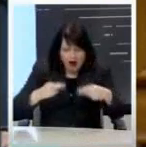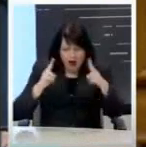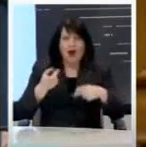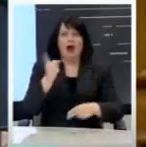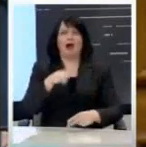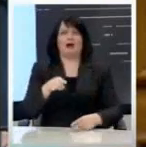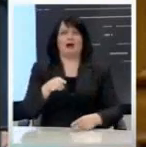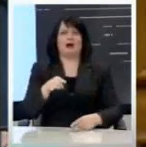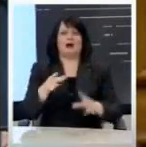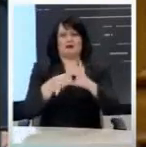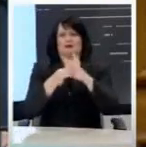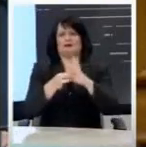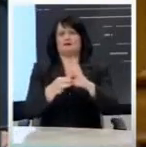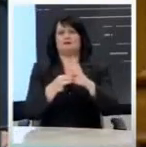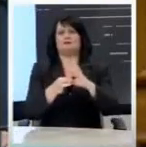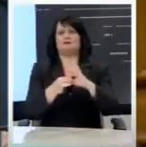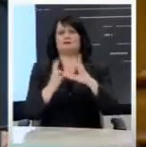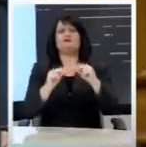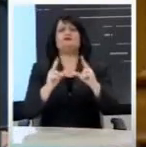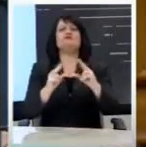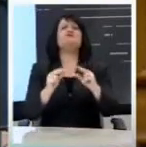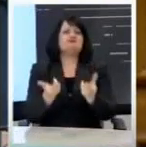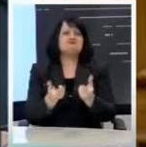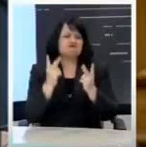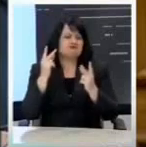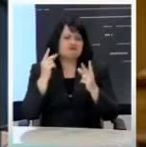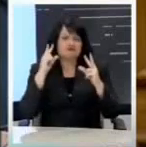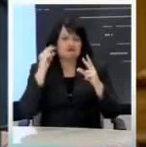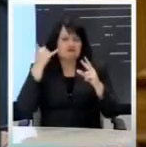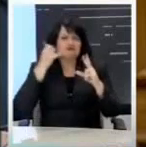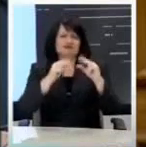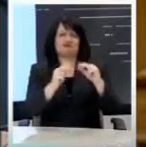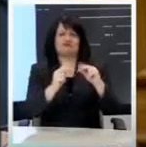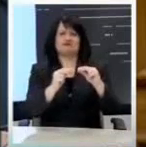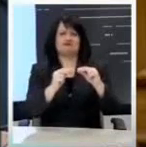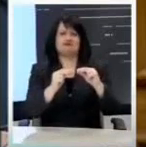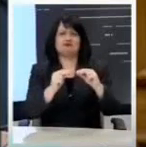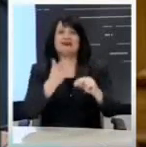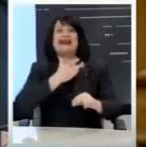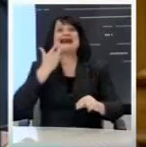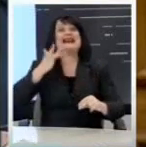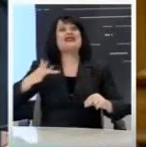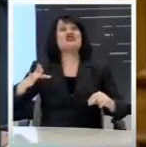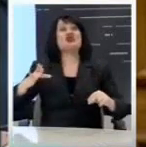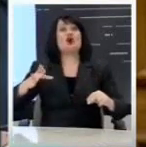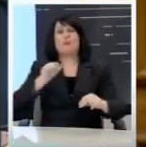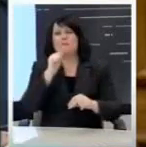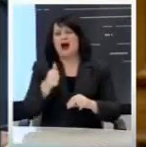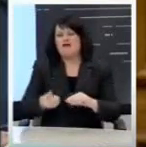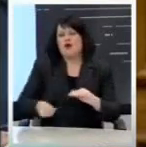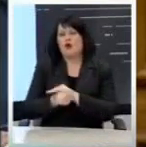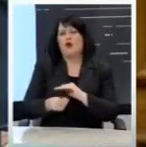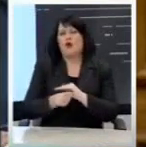άλλον συνεταίρο του προφανώς στο κοινό ποινικό έγκλημα, Μαυραγωρίτη Χρυσού, που εμπλέκεται σε ένα